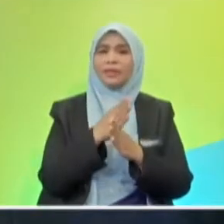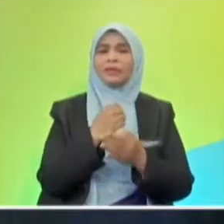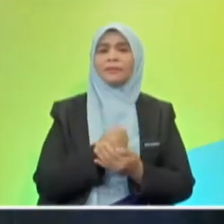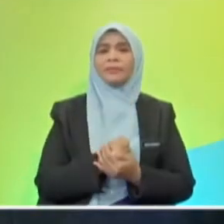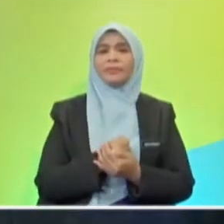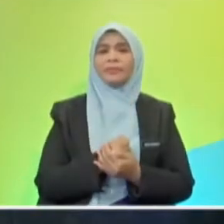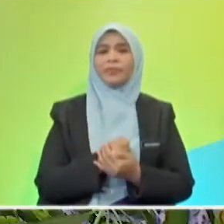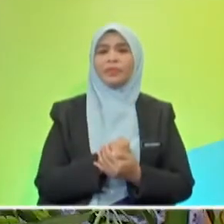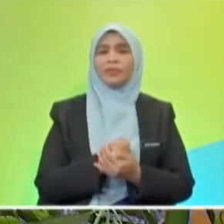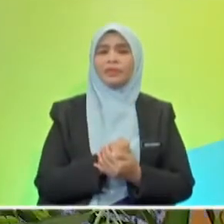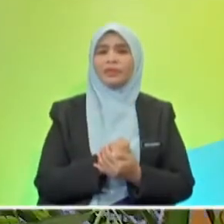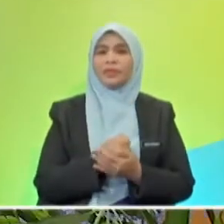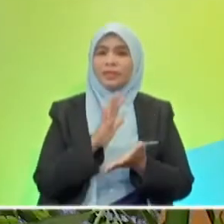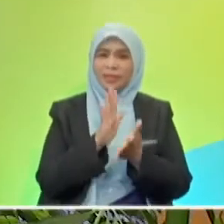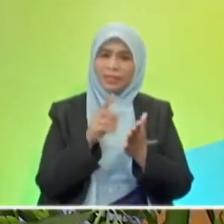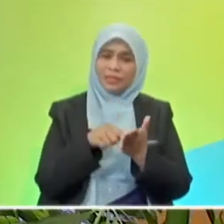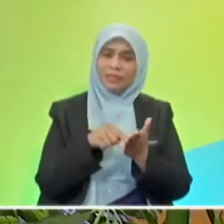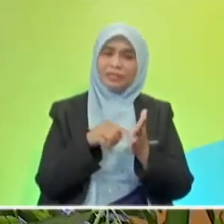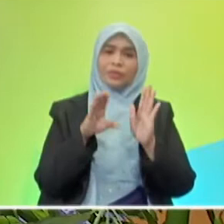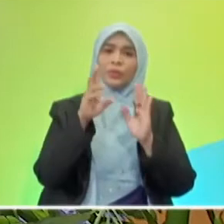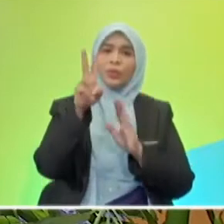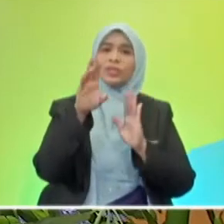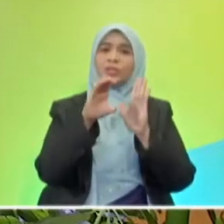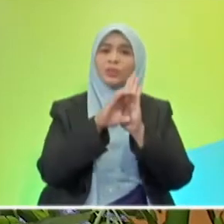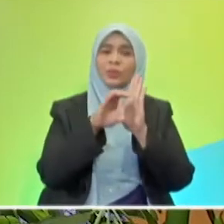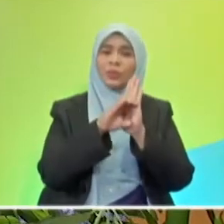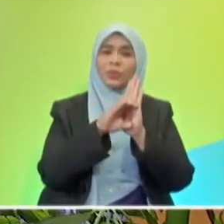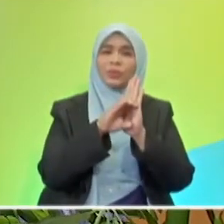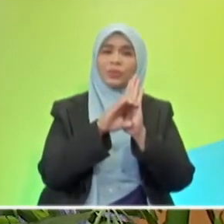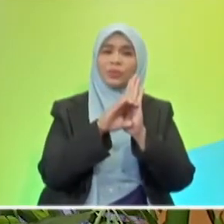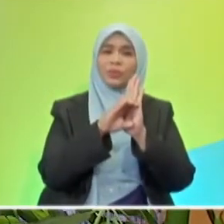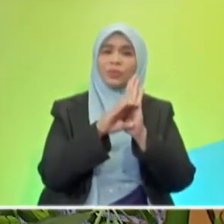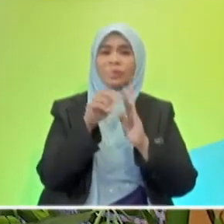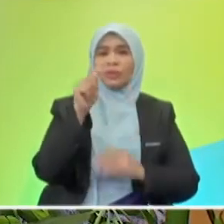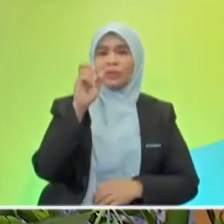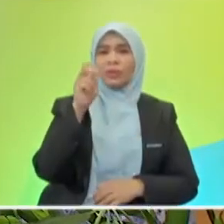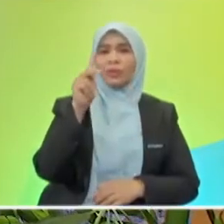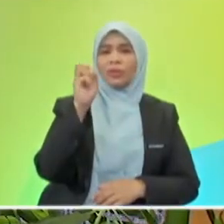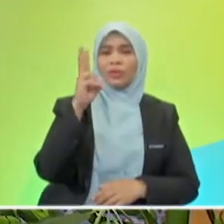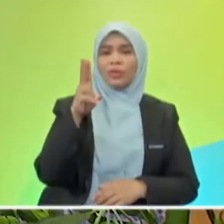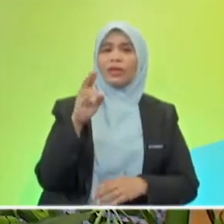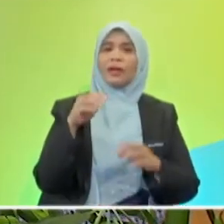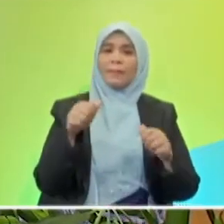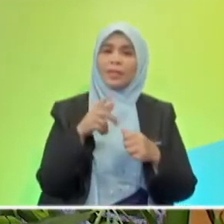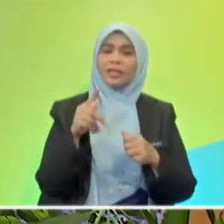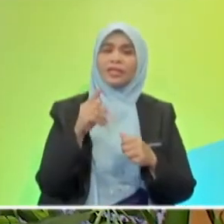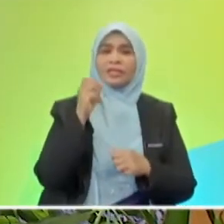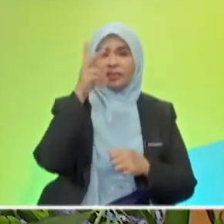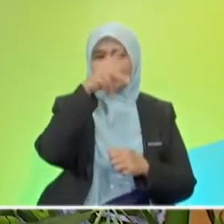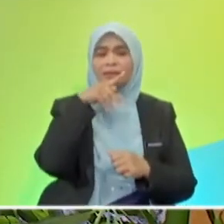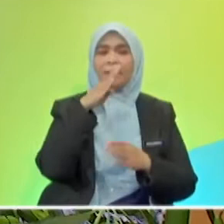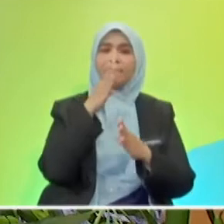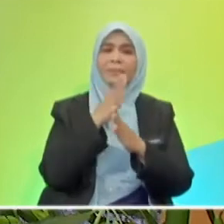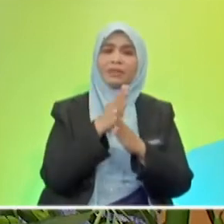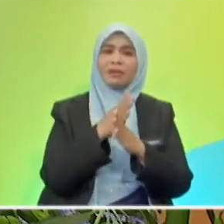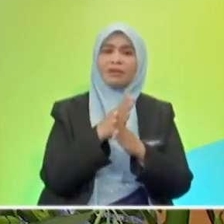walaupun di there jadi inilah Dia duwe contoh atau Koh yang mengamalkan sikap benang sebenarnya Iman